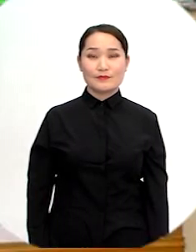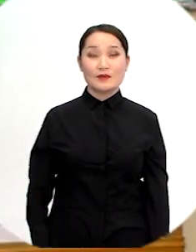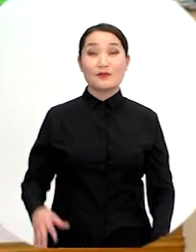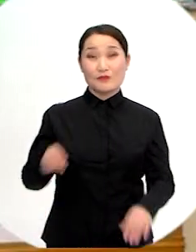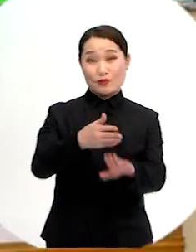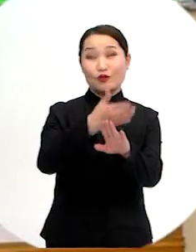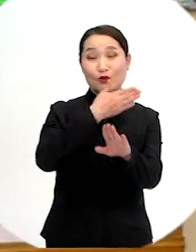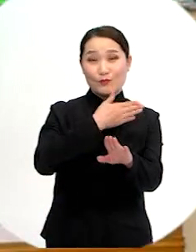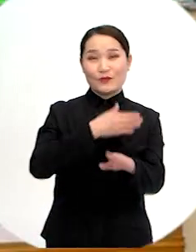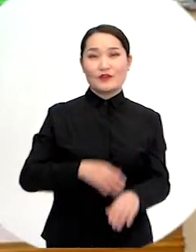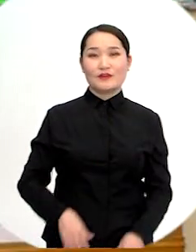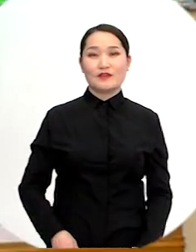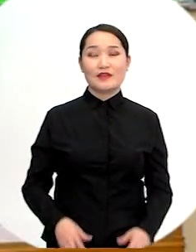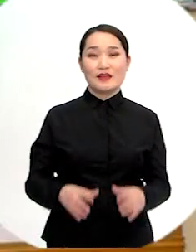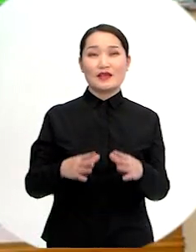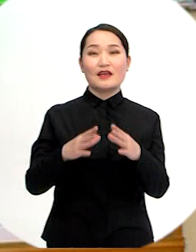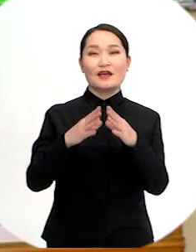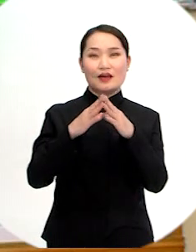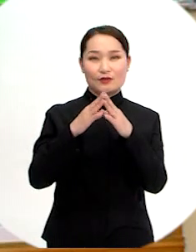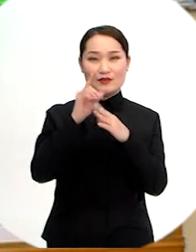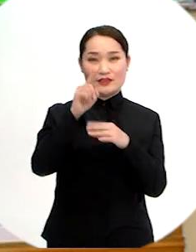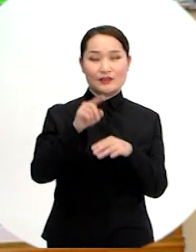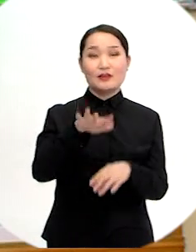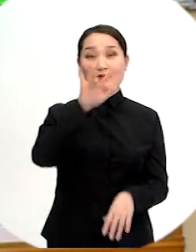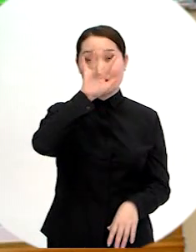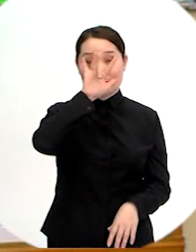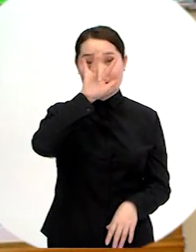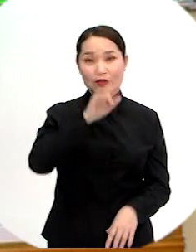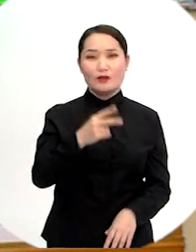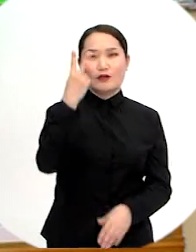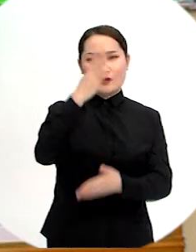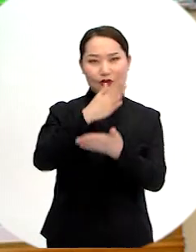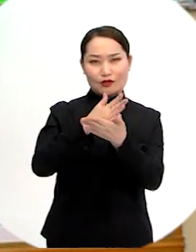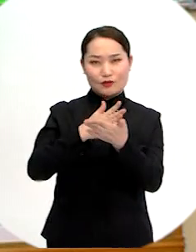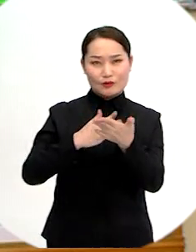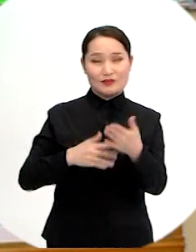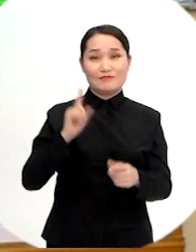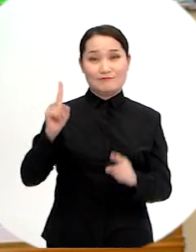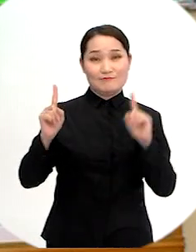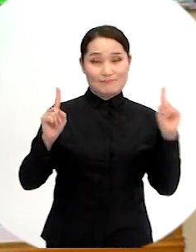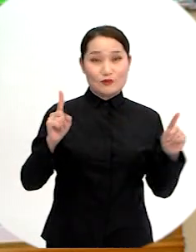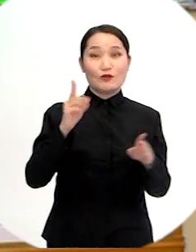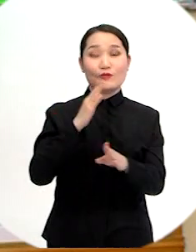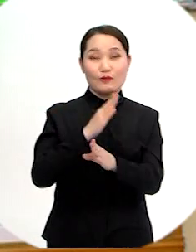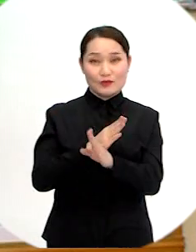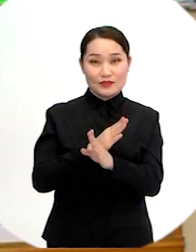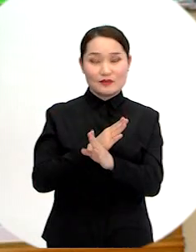Бид түрүү 11 зүгийг 2 үрэнд хуваарл 1 нэгээр хуваарлах